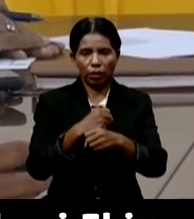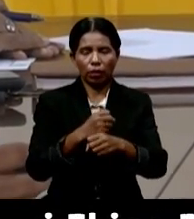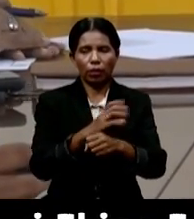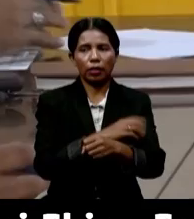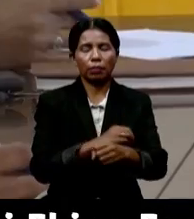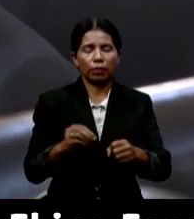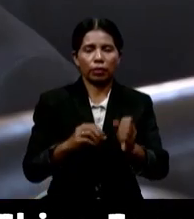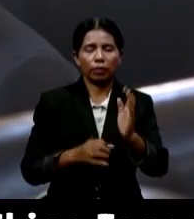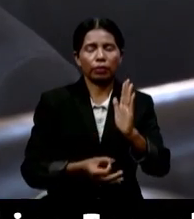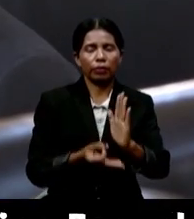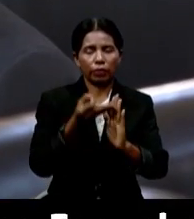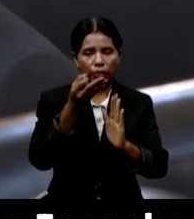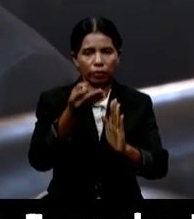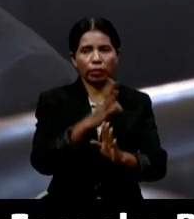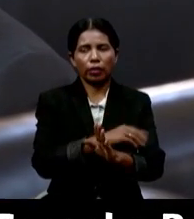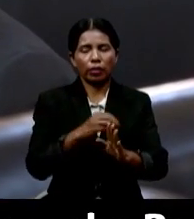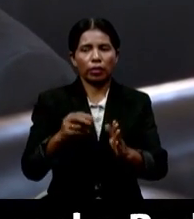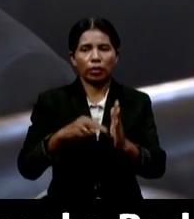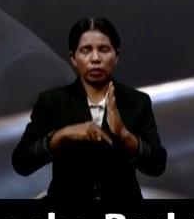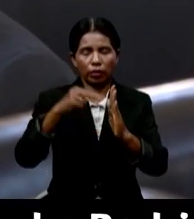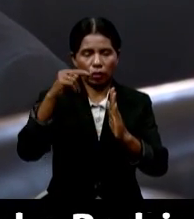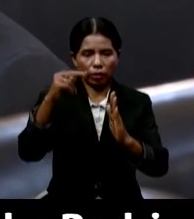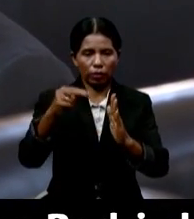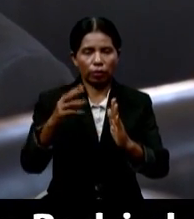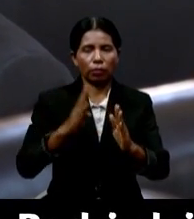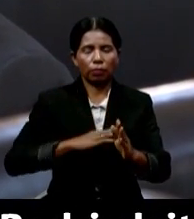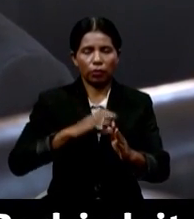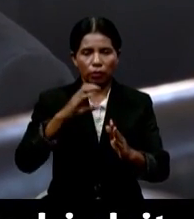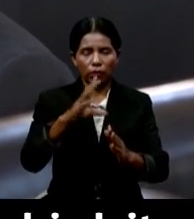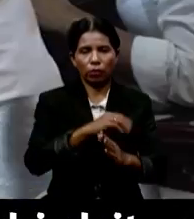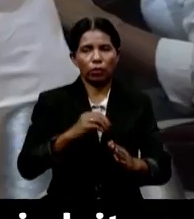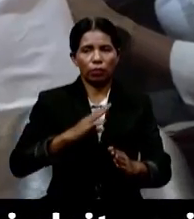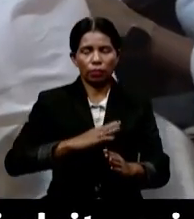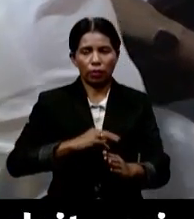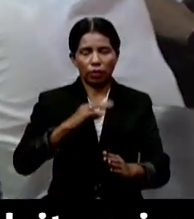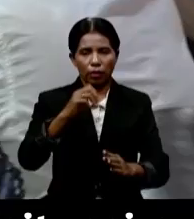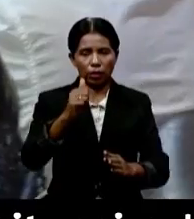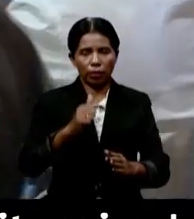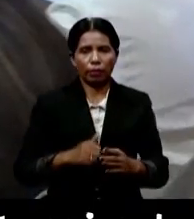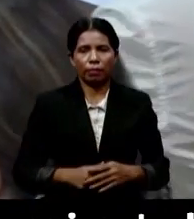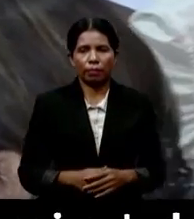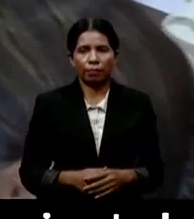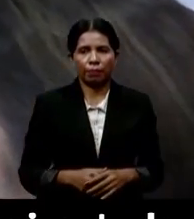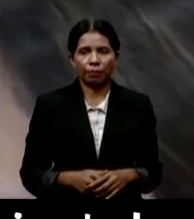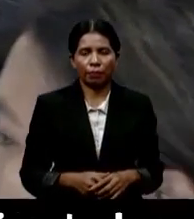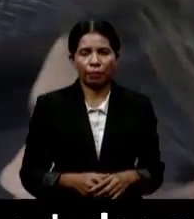ba índice preço consumidor e a nível regional Baucau no Maliana. A Gina Lola, Jacinto Fuca, GMN.